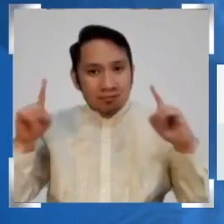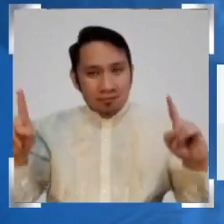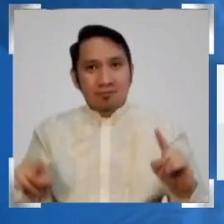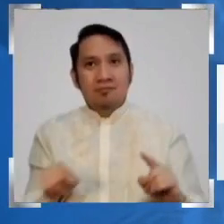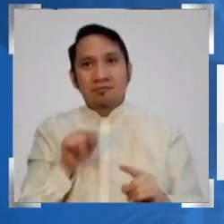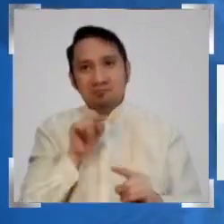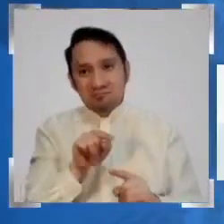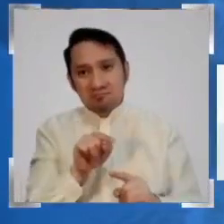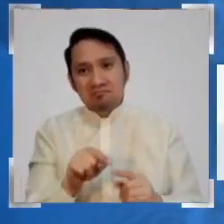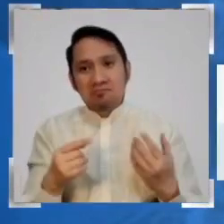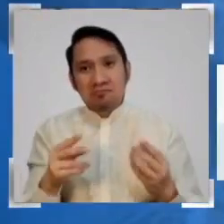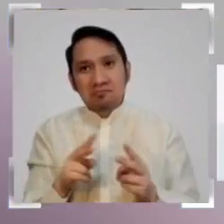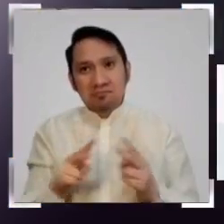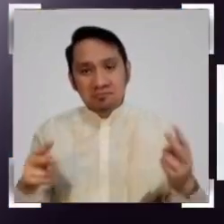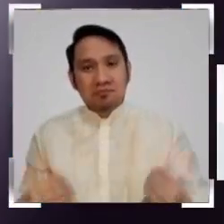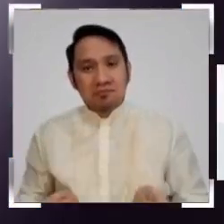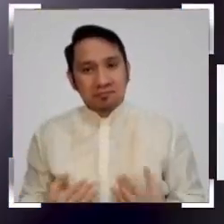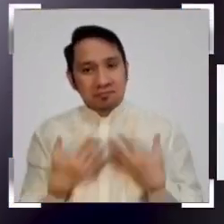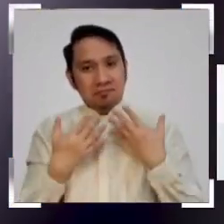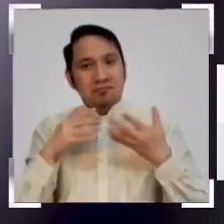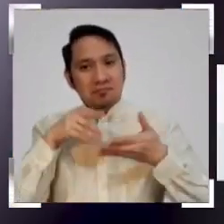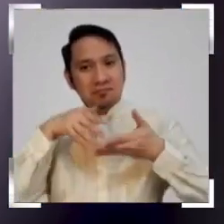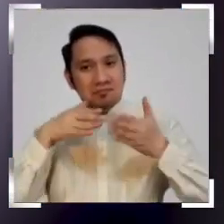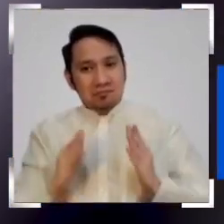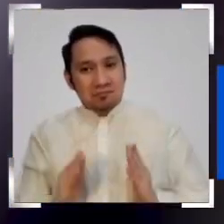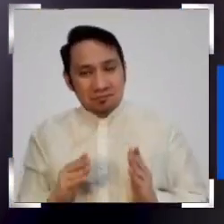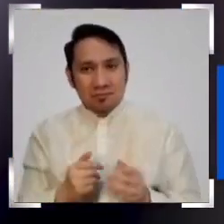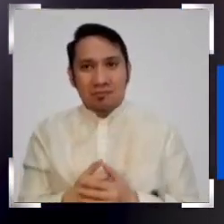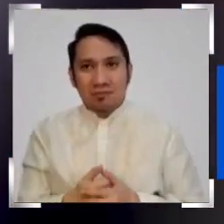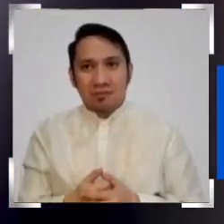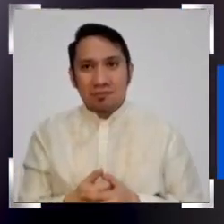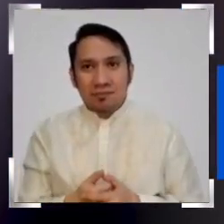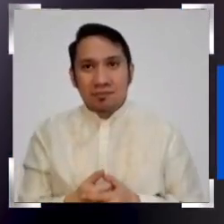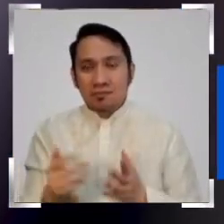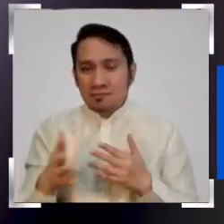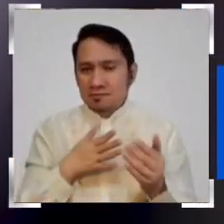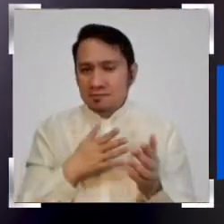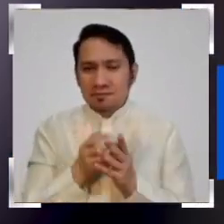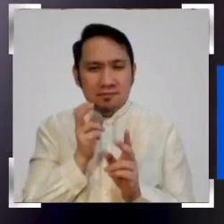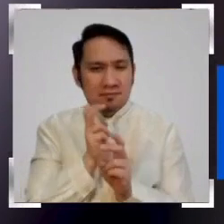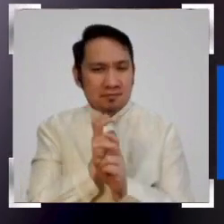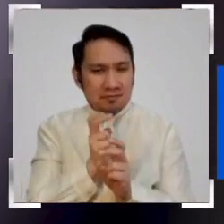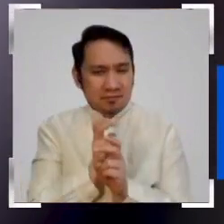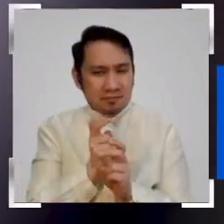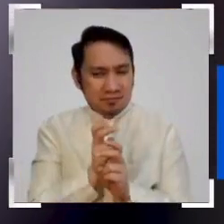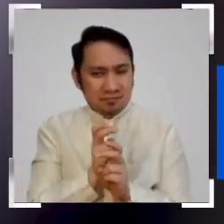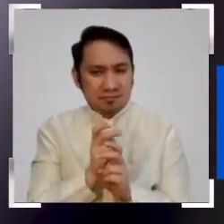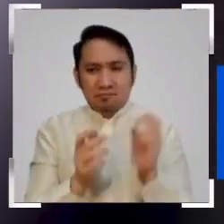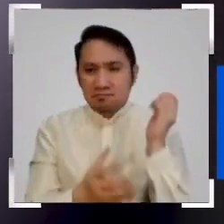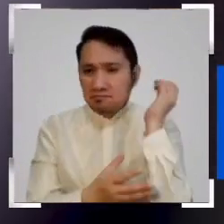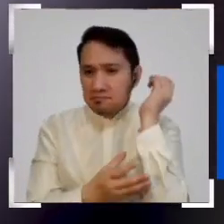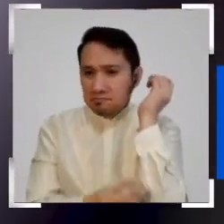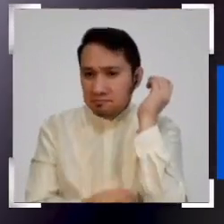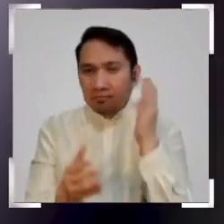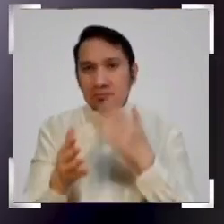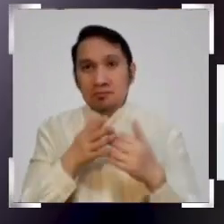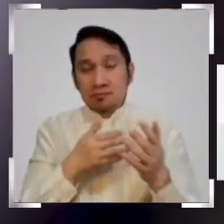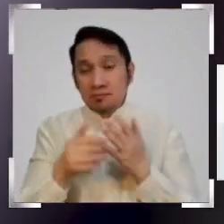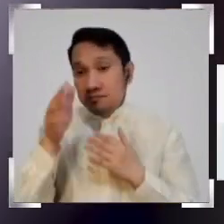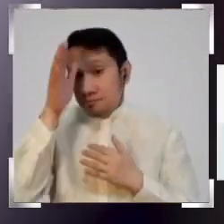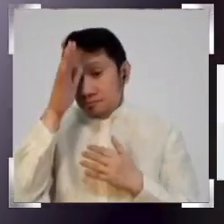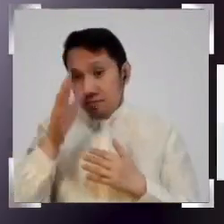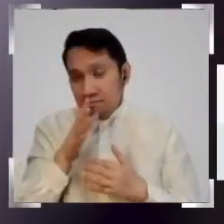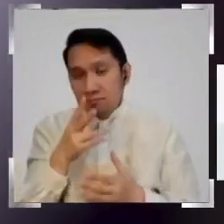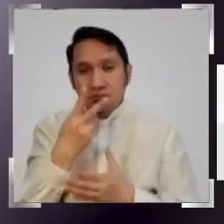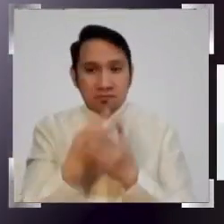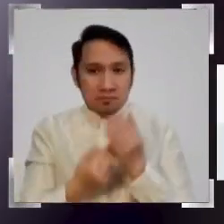inspiring student ng batch. Kahit sa kabila ng hirap na ang kanyang mga magulang ay parehas magsasaka at